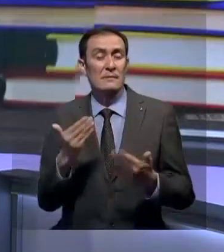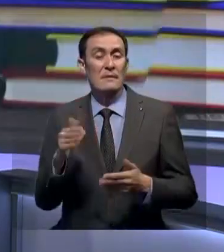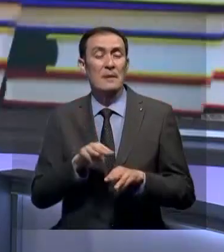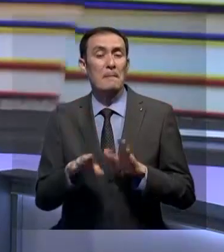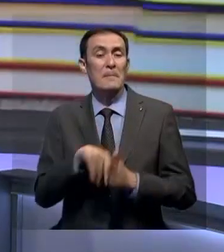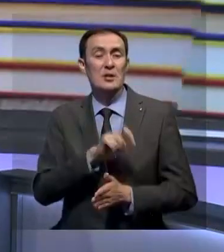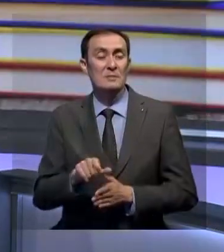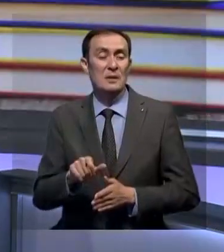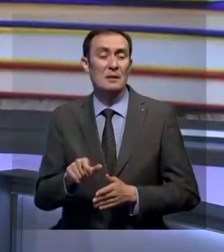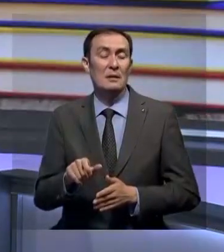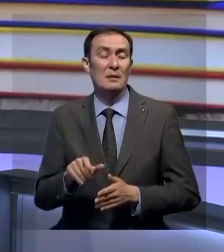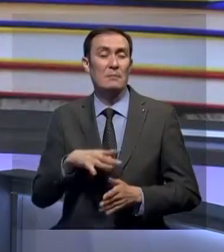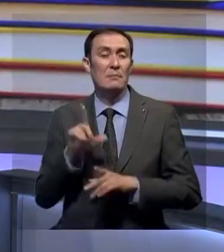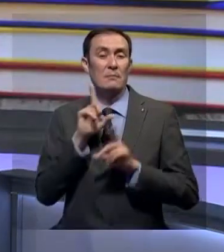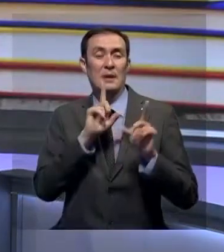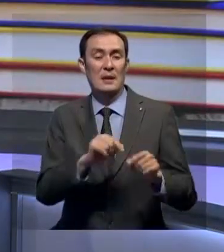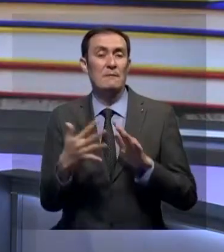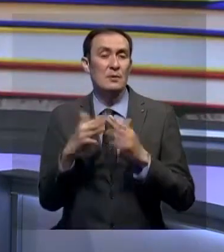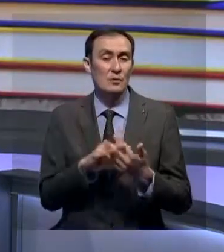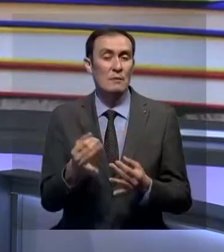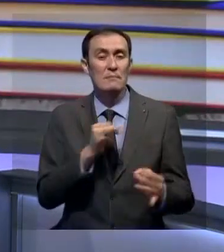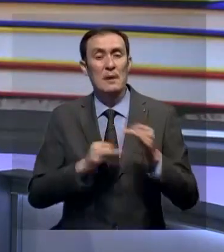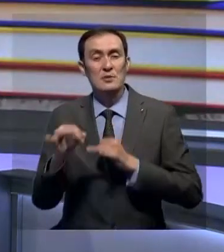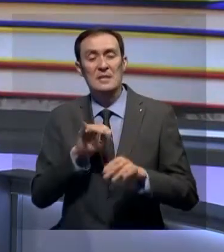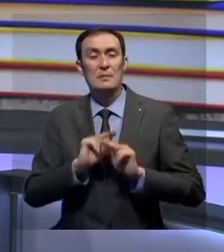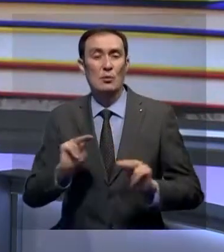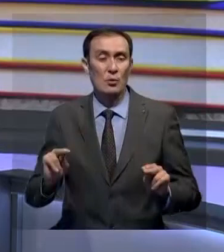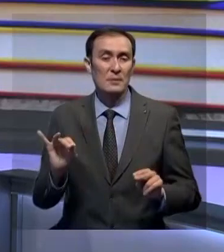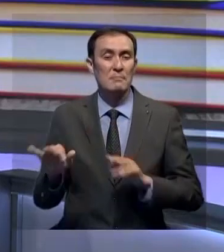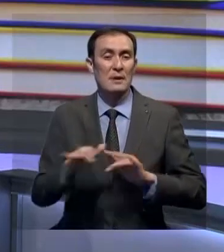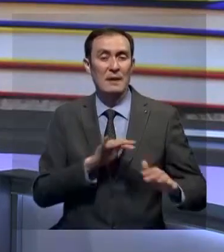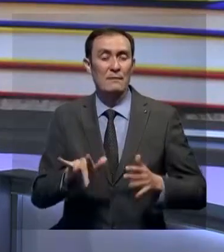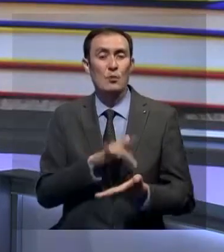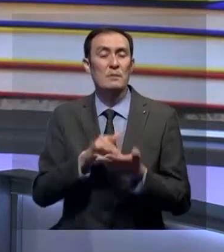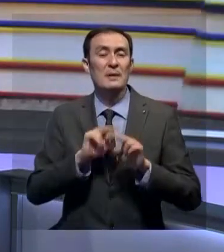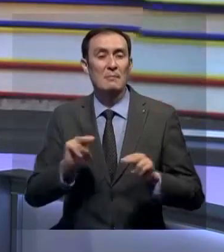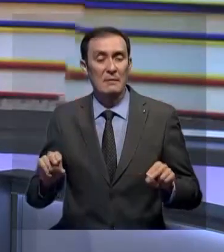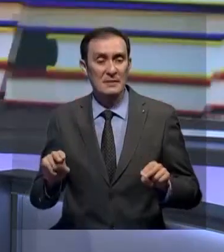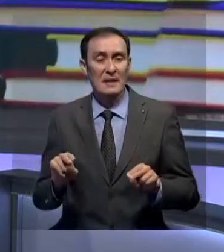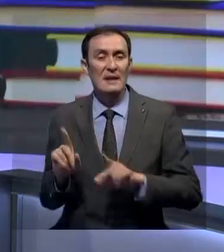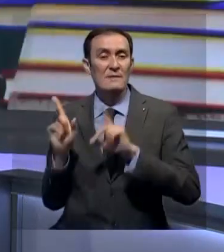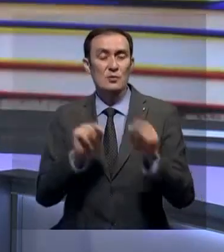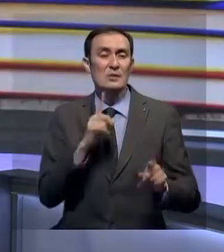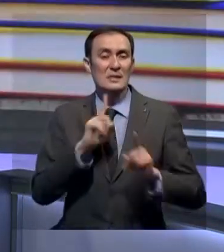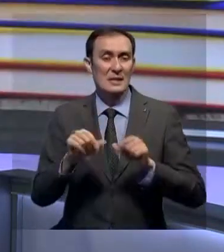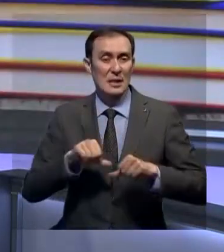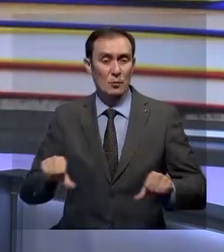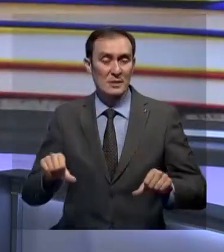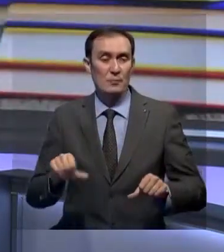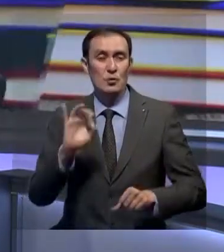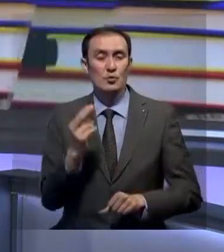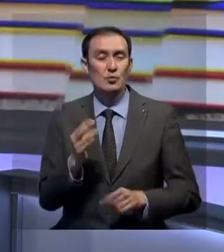заинтересовались мышлесмены. Депутаты проехались по селам, пообщались с педагогами и провели в Петропавловске выездное заседание Комитета